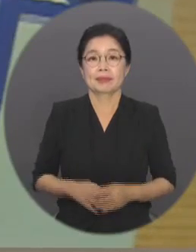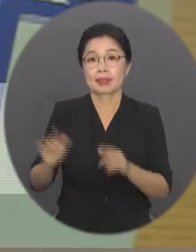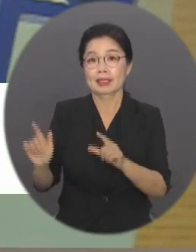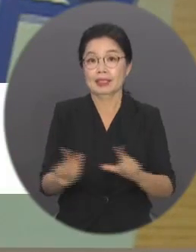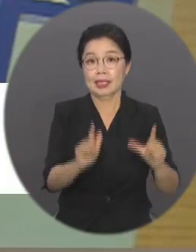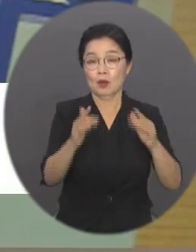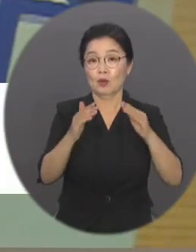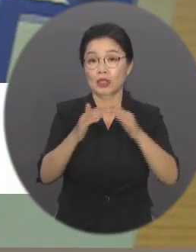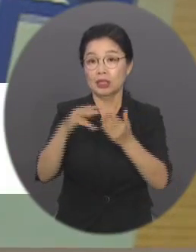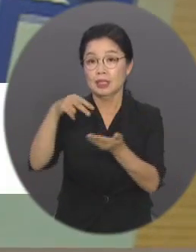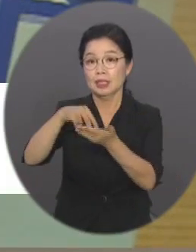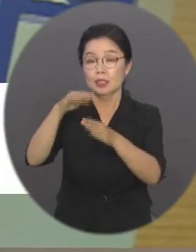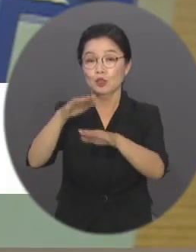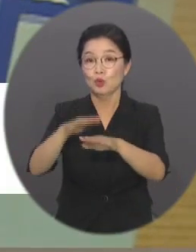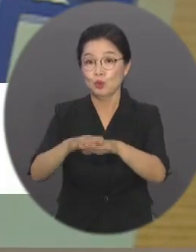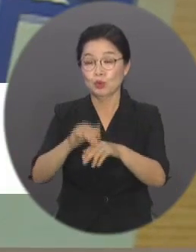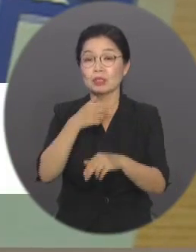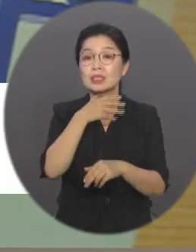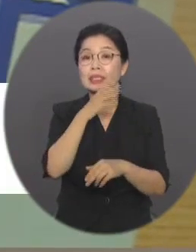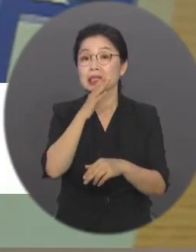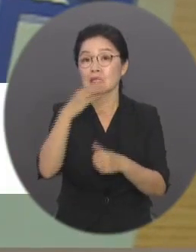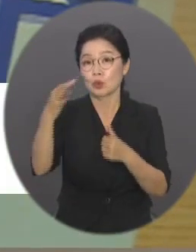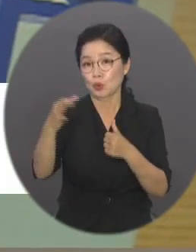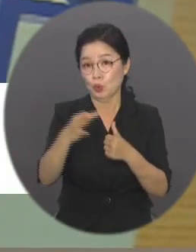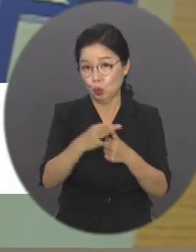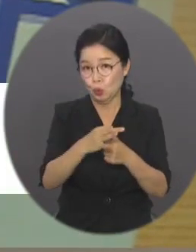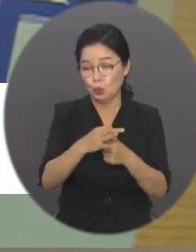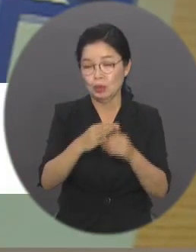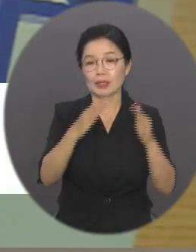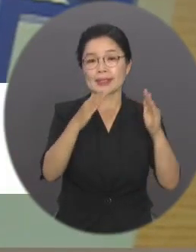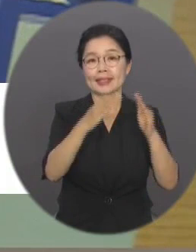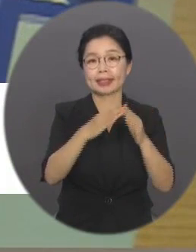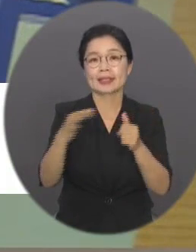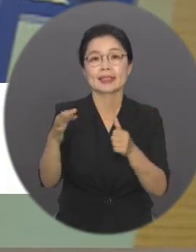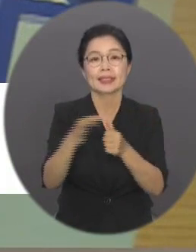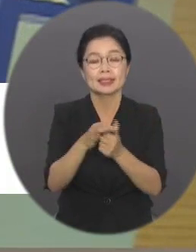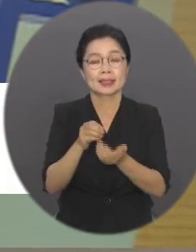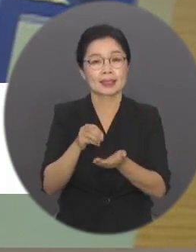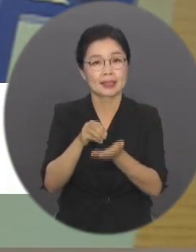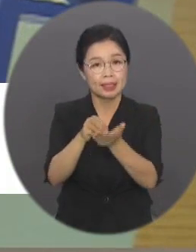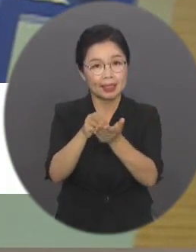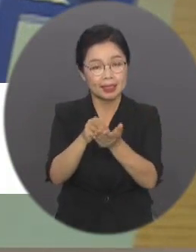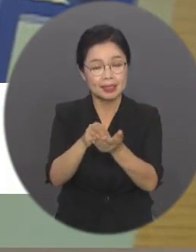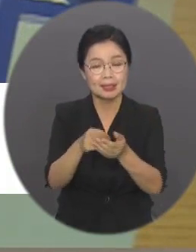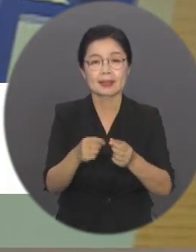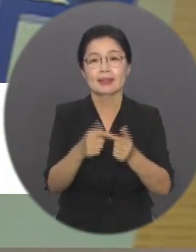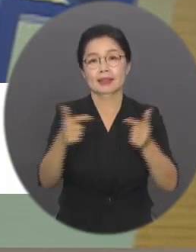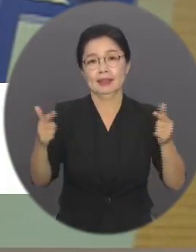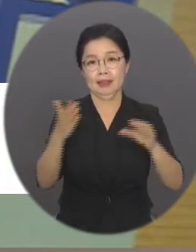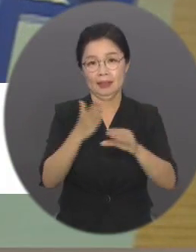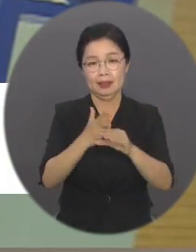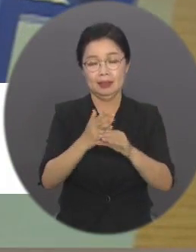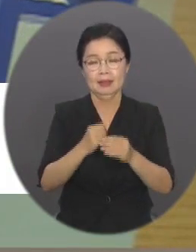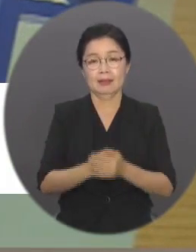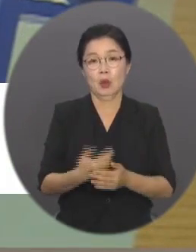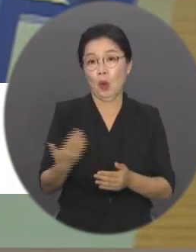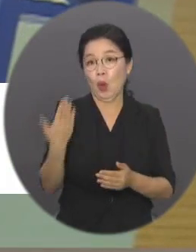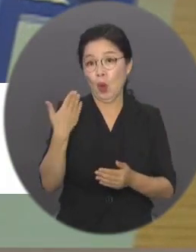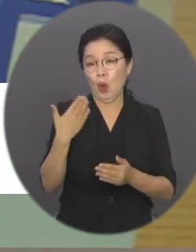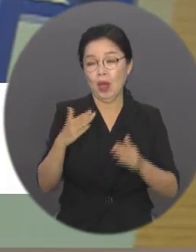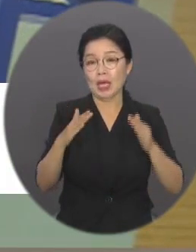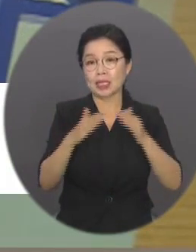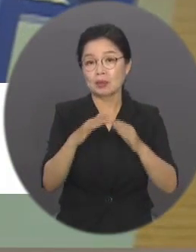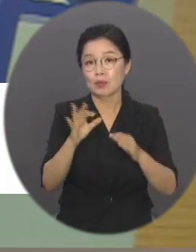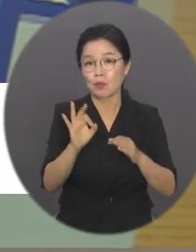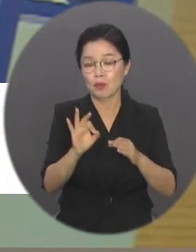살고 있는 집을 담보로 노후 생활비를 지급받는 상품인 주택연금 가입자가 빠르게 늘고 있습니다. 최근 부동산